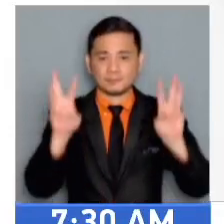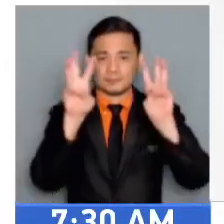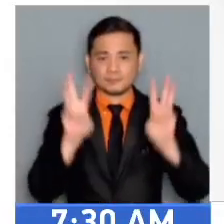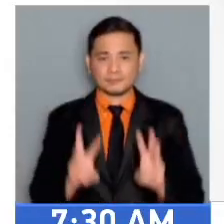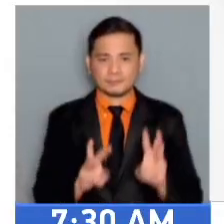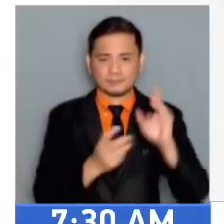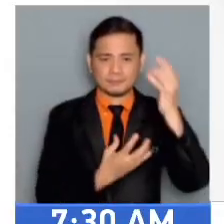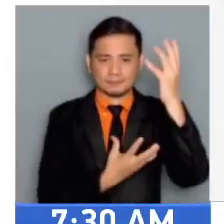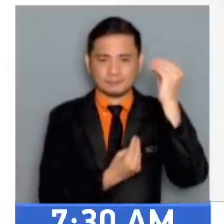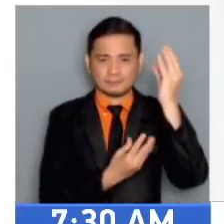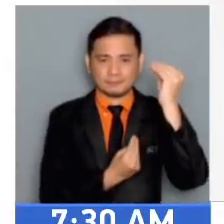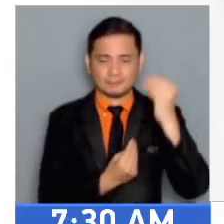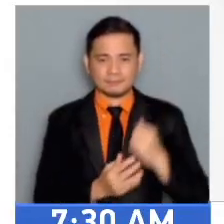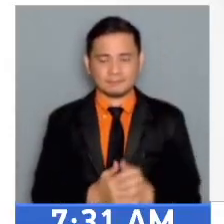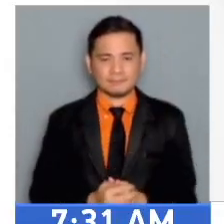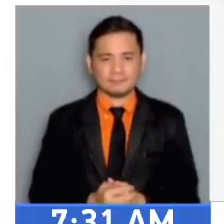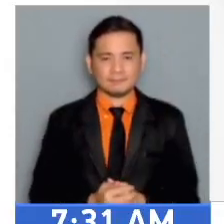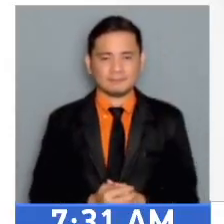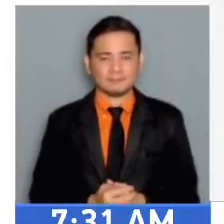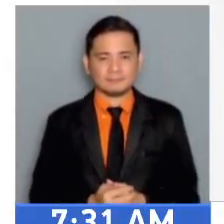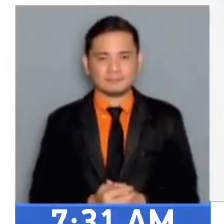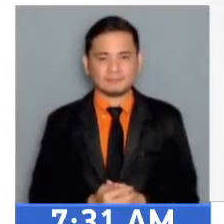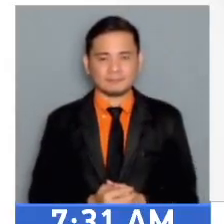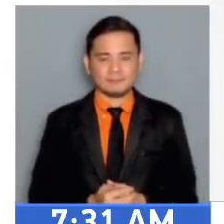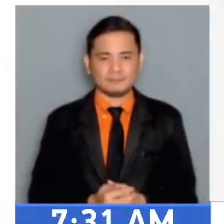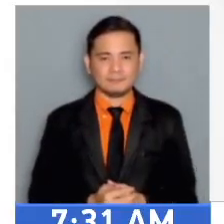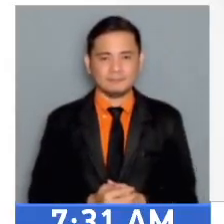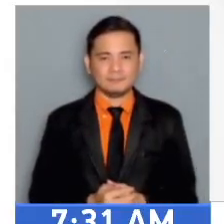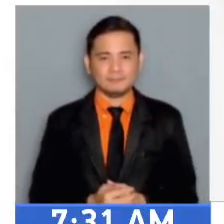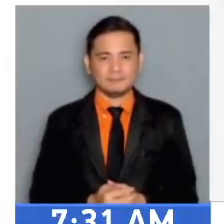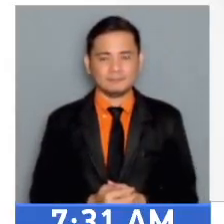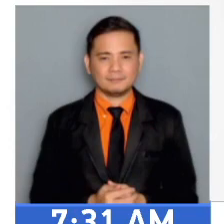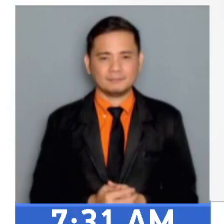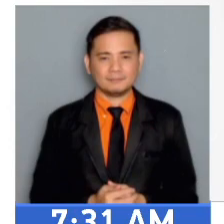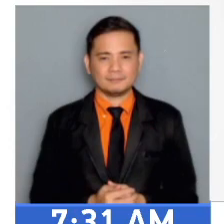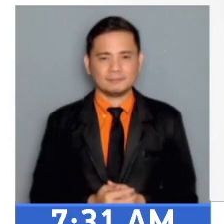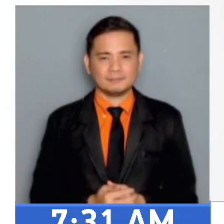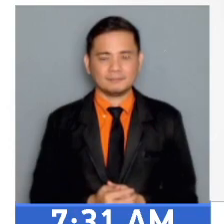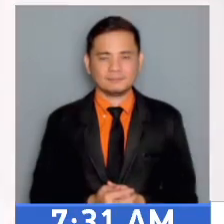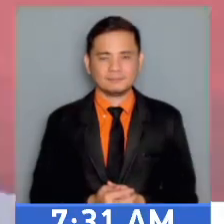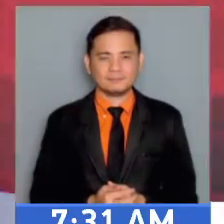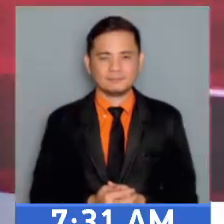GMA Weather, serbisyong totoo ng GMA News.